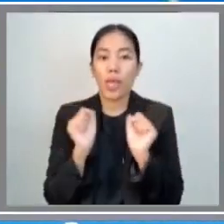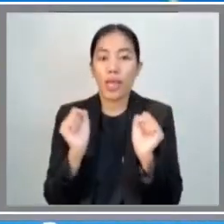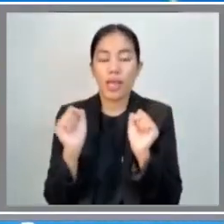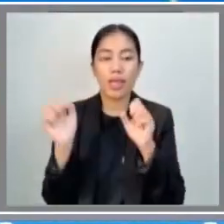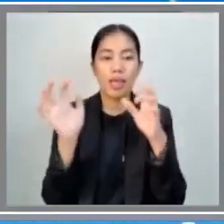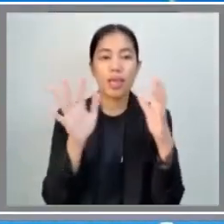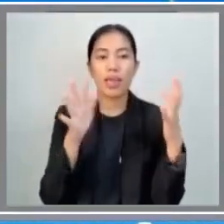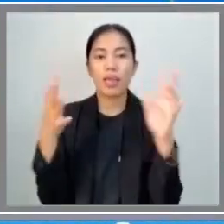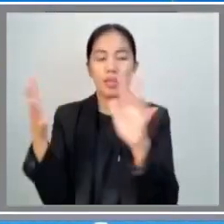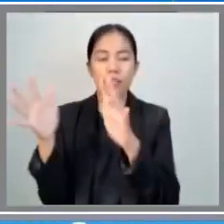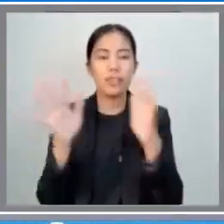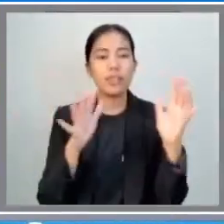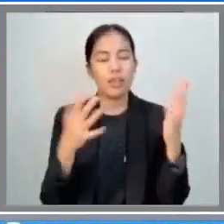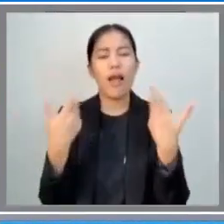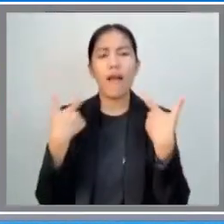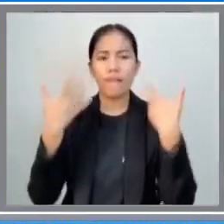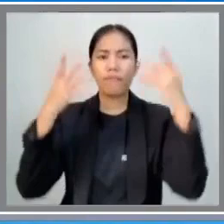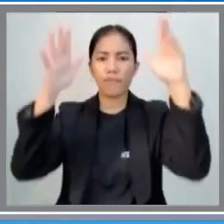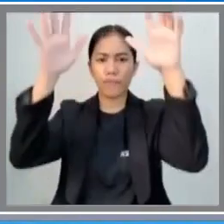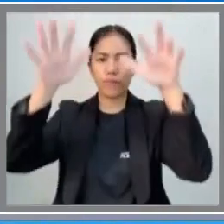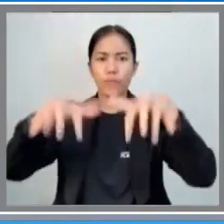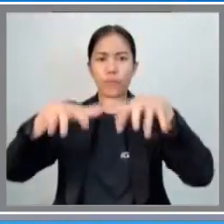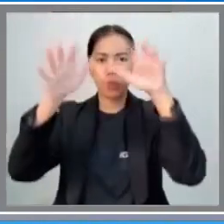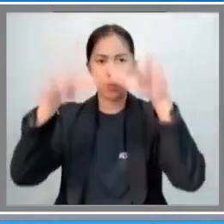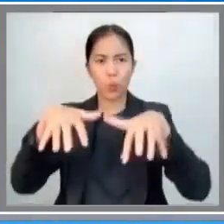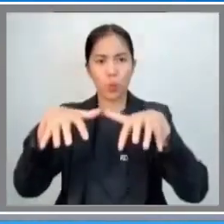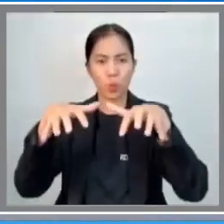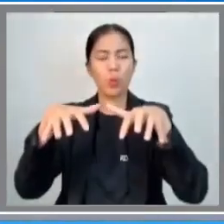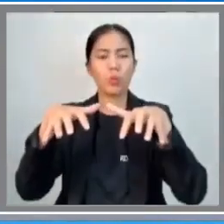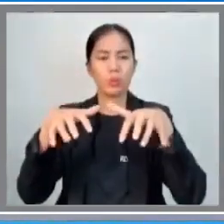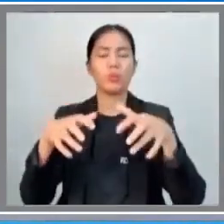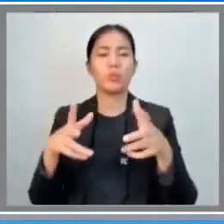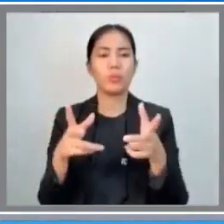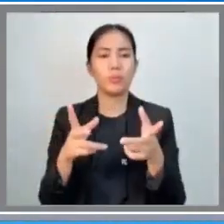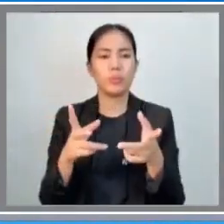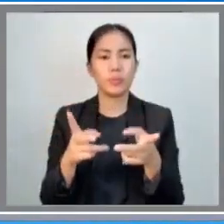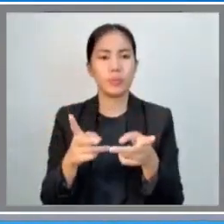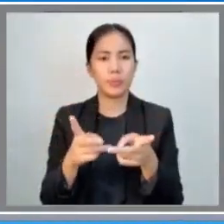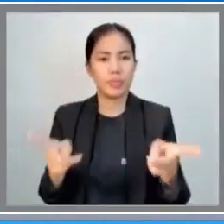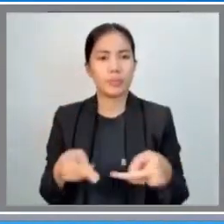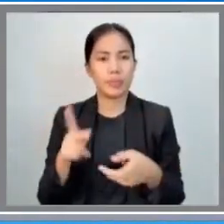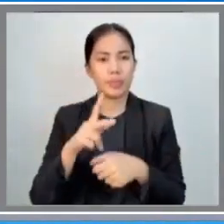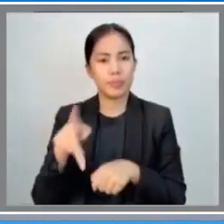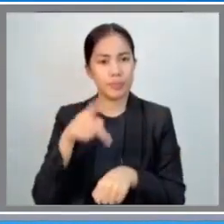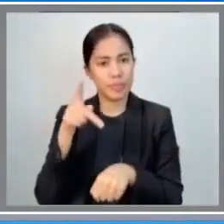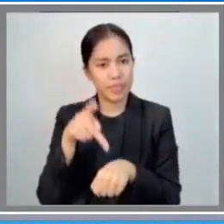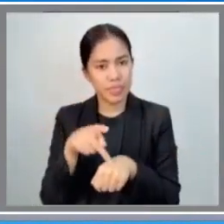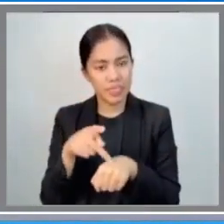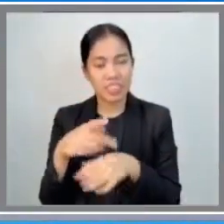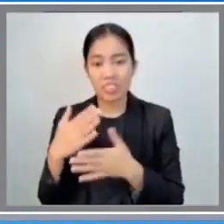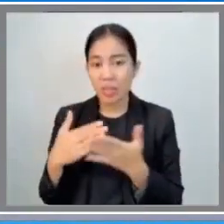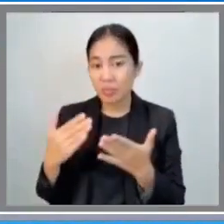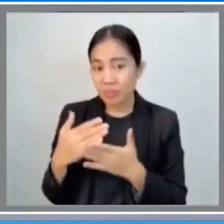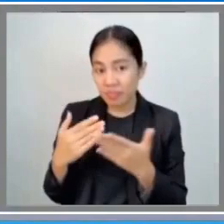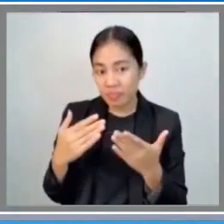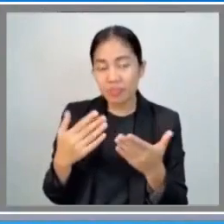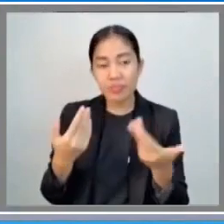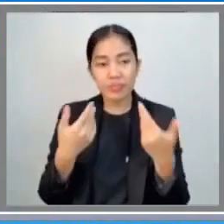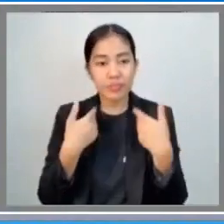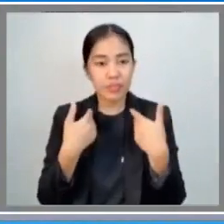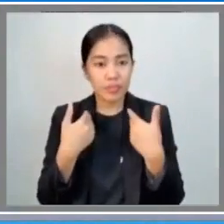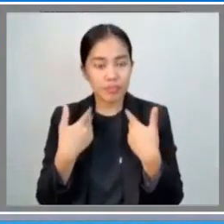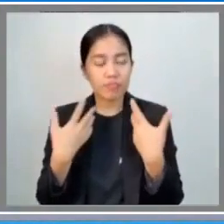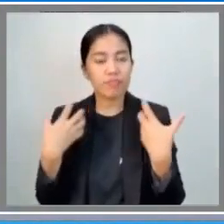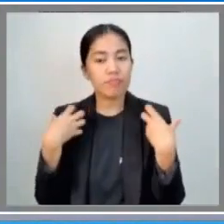ng bansa. Base nga yan sa rainfall forecast ng Metro Weather. May mga lugar na maaaring magkaroon ng heavy to intense rains